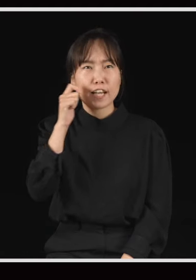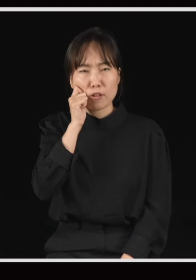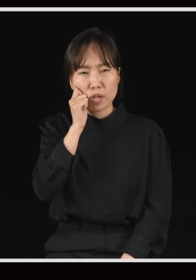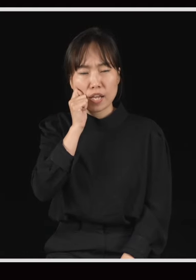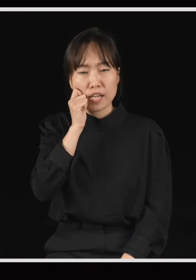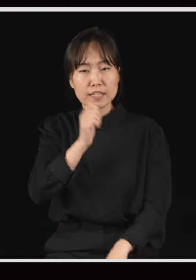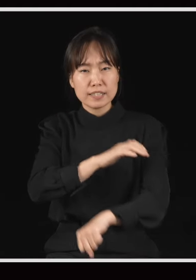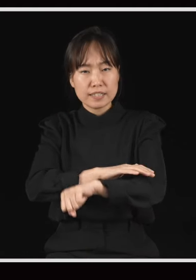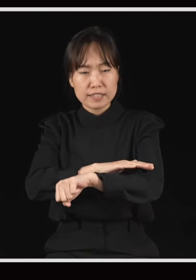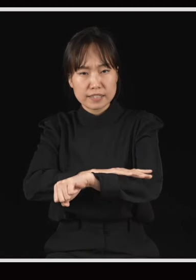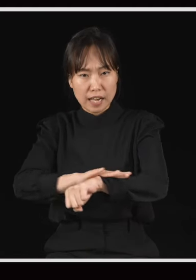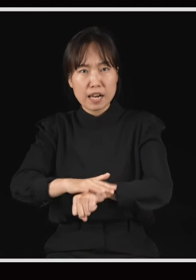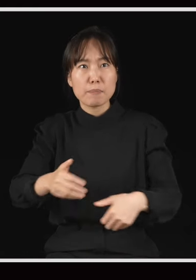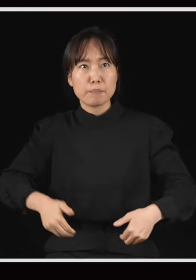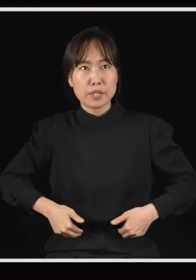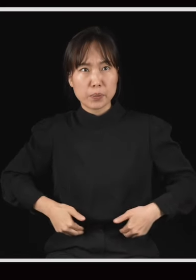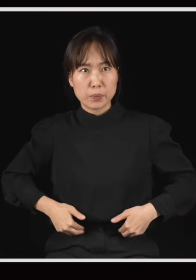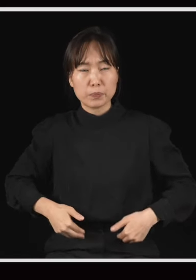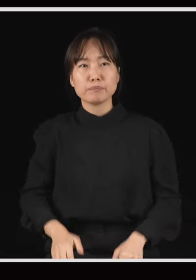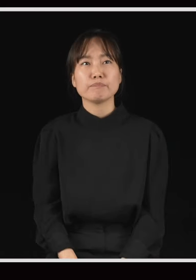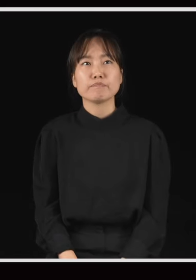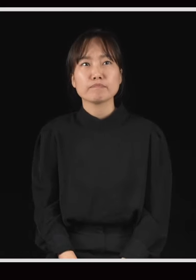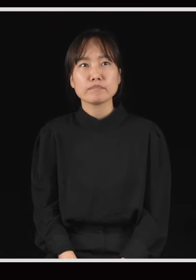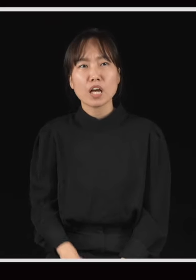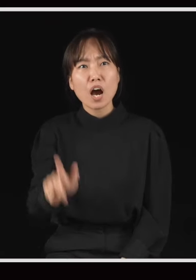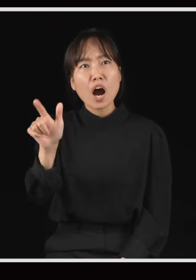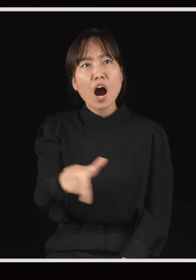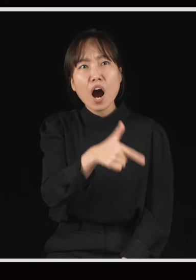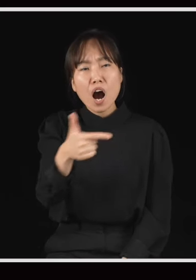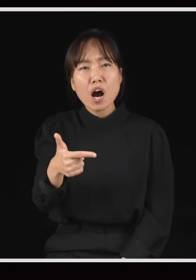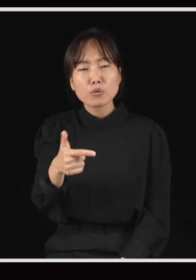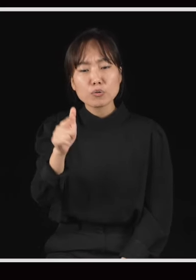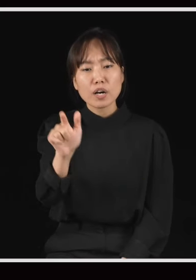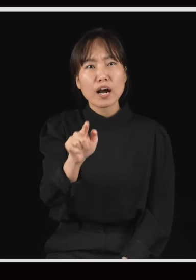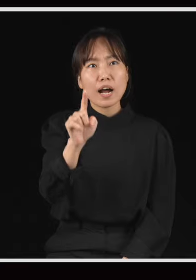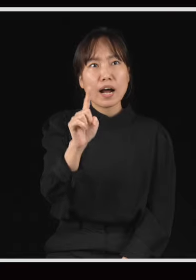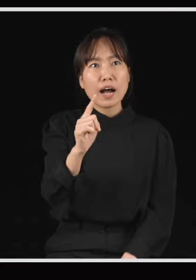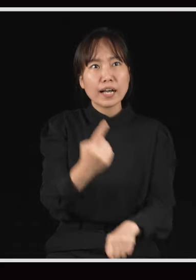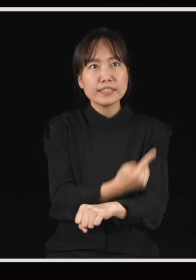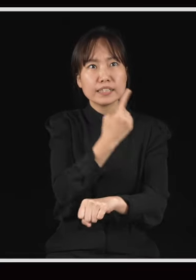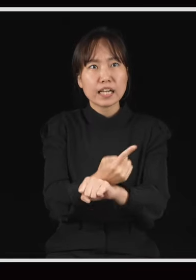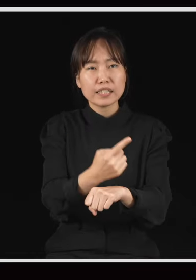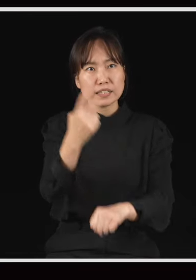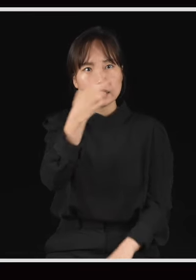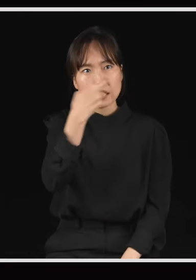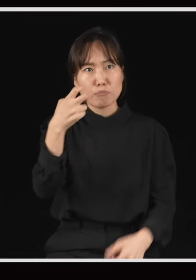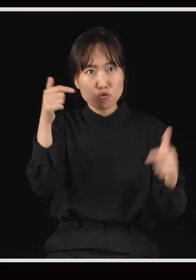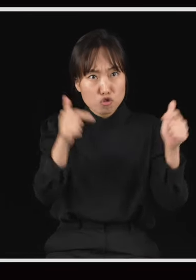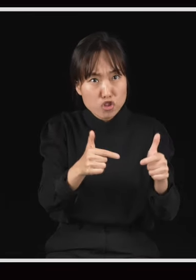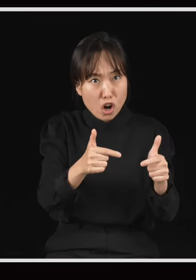됩니다. 1시간씩 잠을 아끼면 10년 일식 치매가 생길 수 있고요.